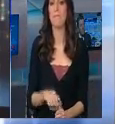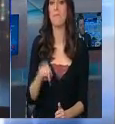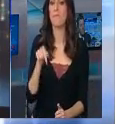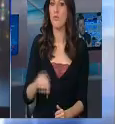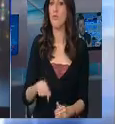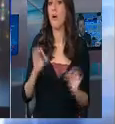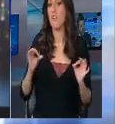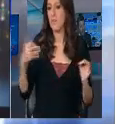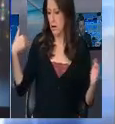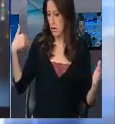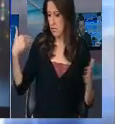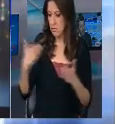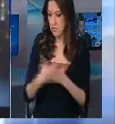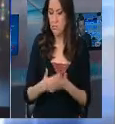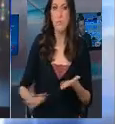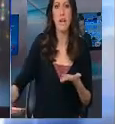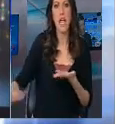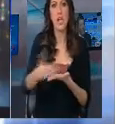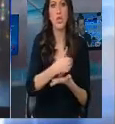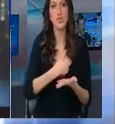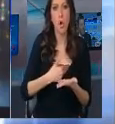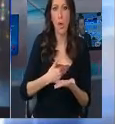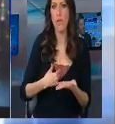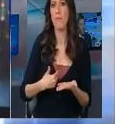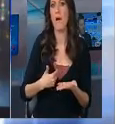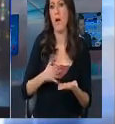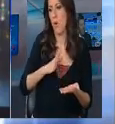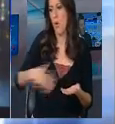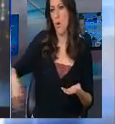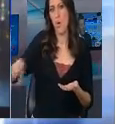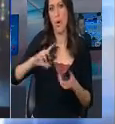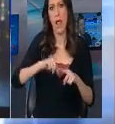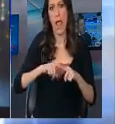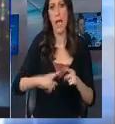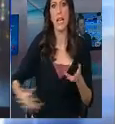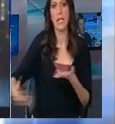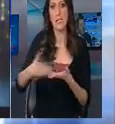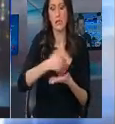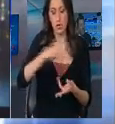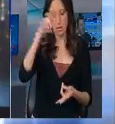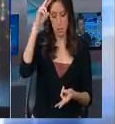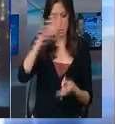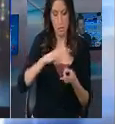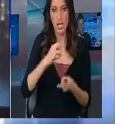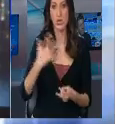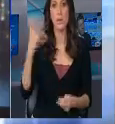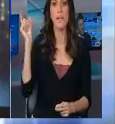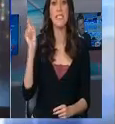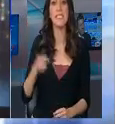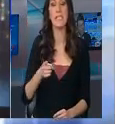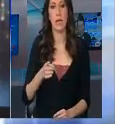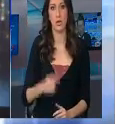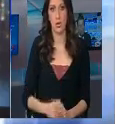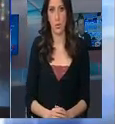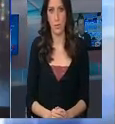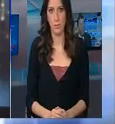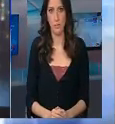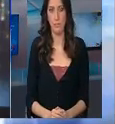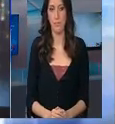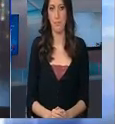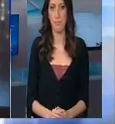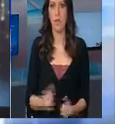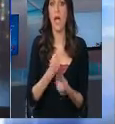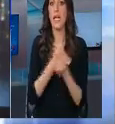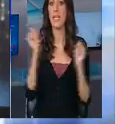μια ασορρευτική μείωση του ακαθάριστου εθνικού προϊόντος της τάξης του 25%. Ενώ η κυβέρνηση προετοιμάζει και νέα